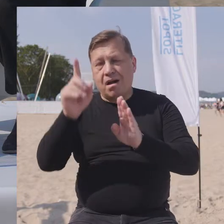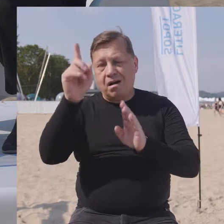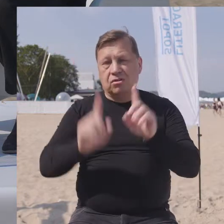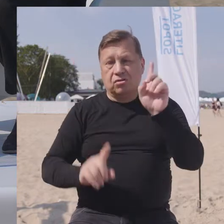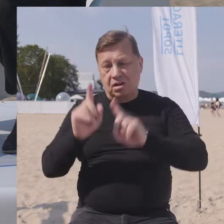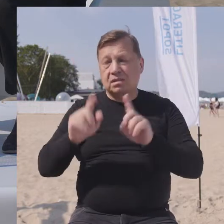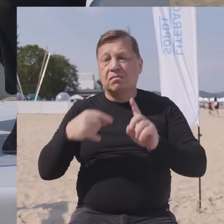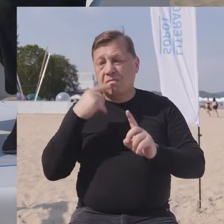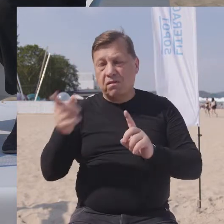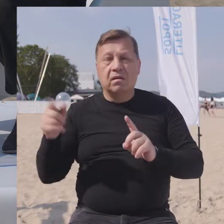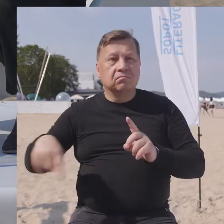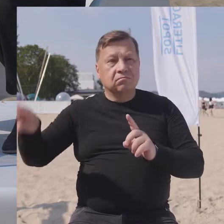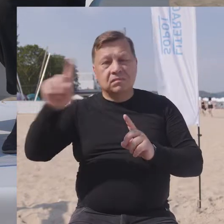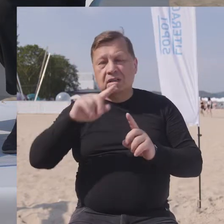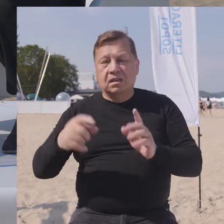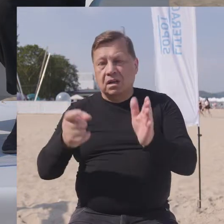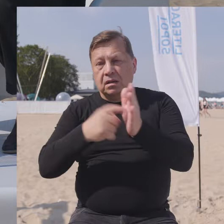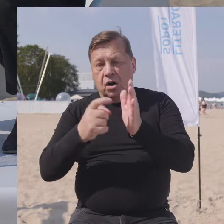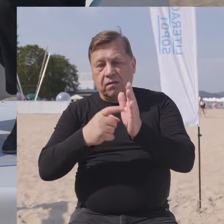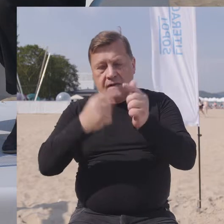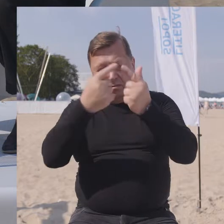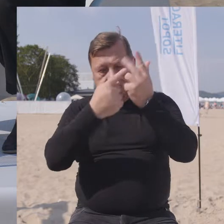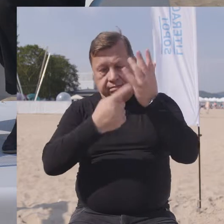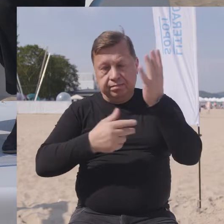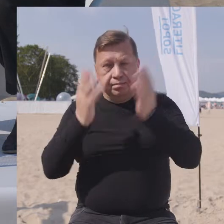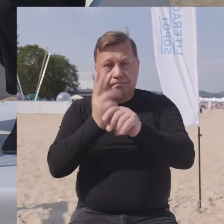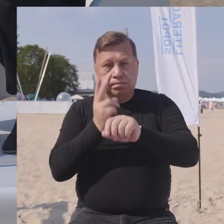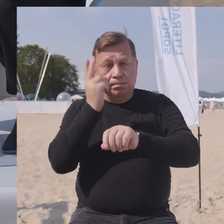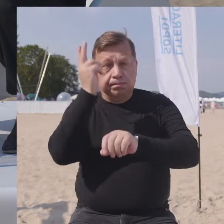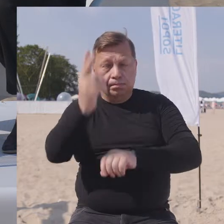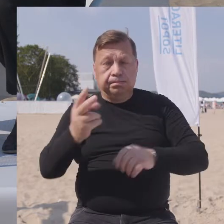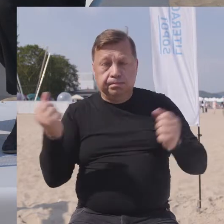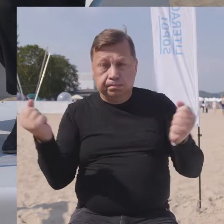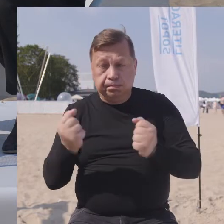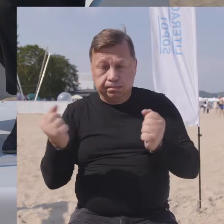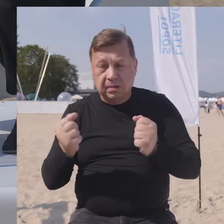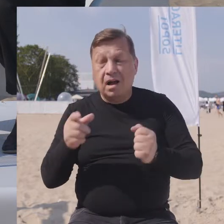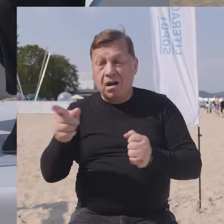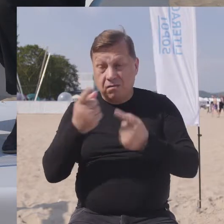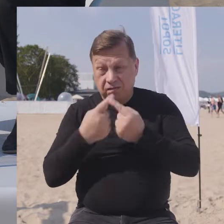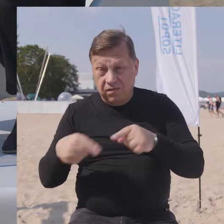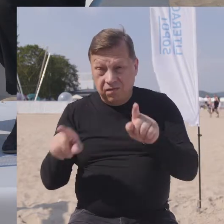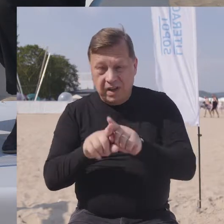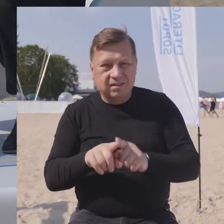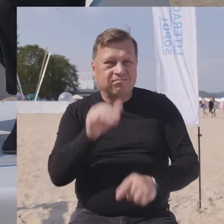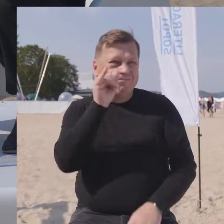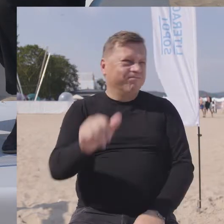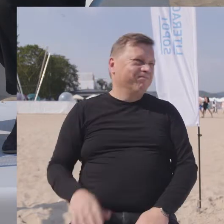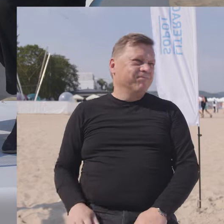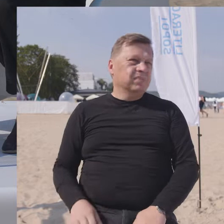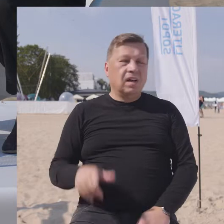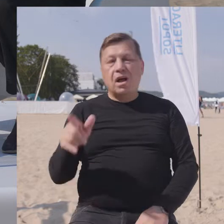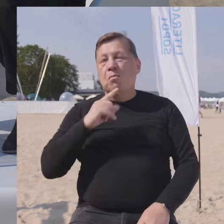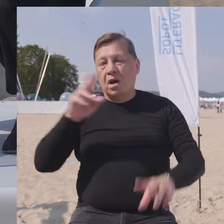wyśrubowane, że proszę mi wierzyć, że nikt z nas nie jest w stanie w 100% wypełnić psychotestu pod tytułem czy